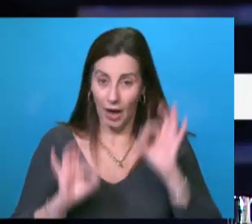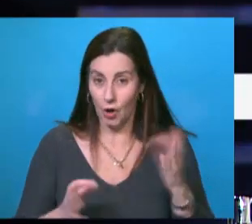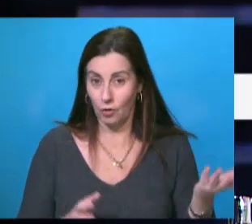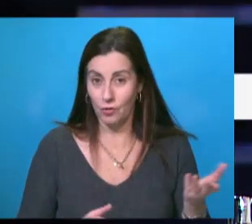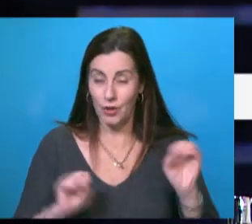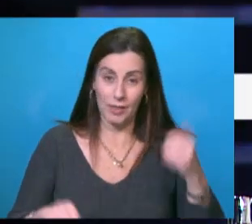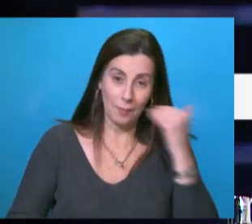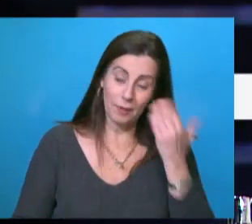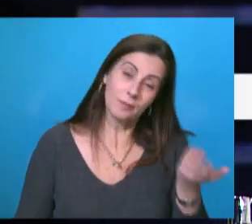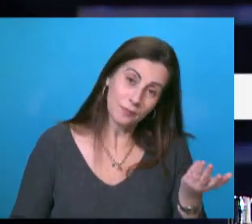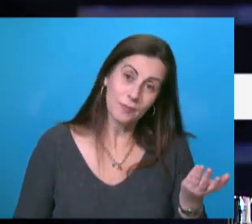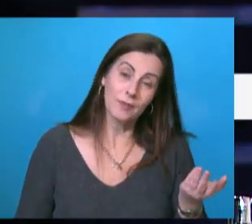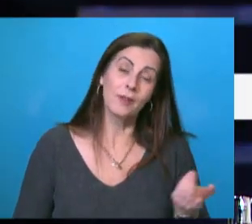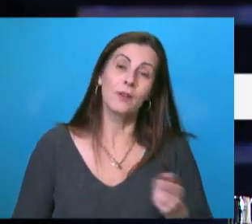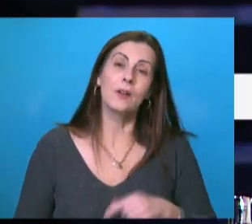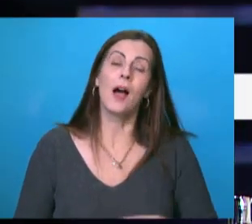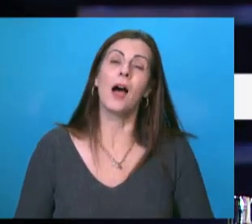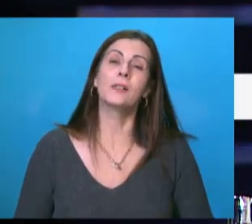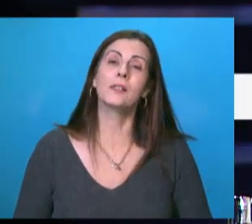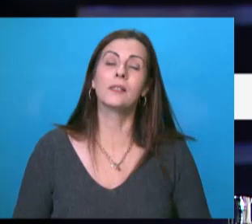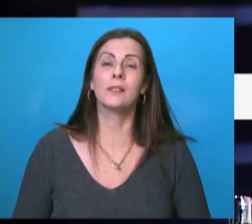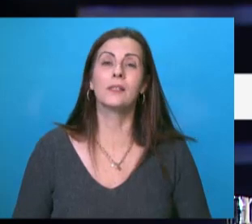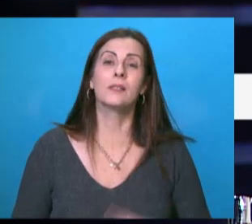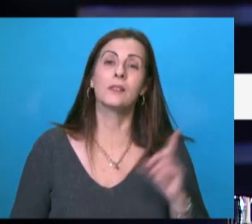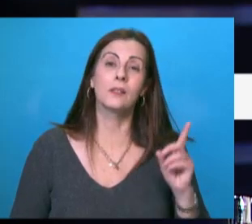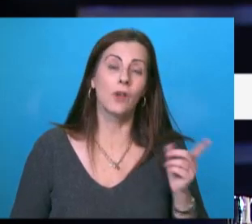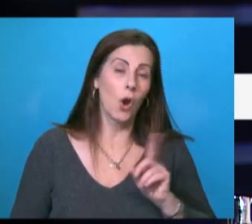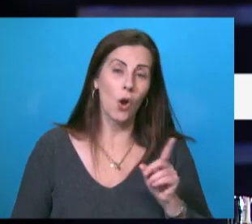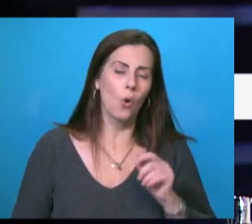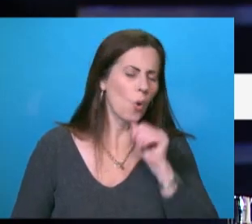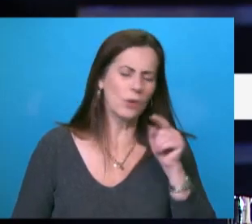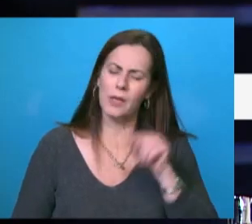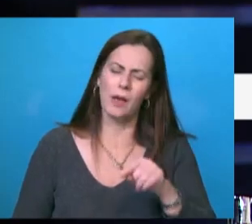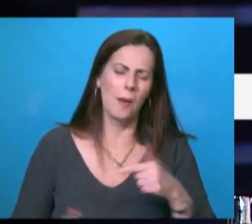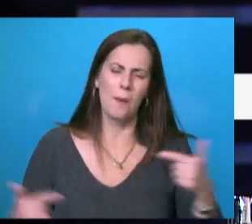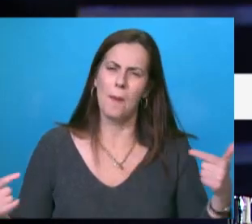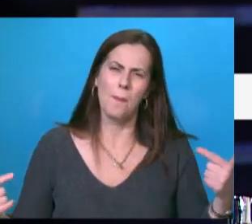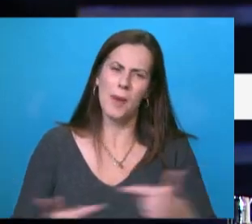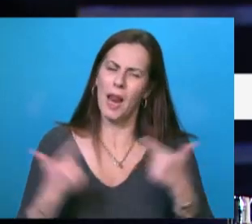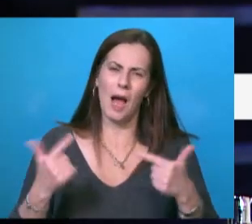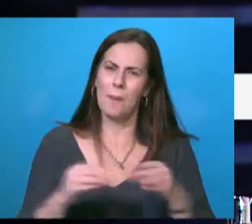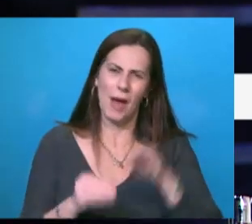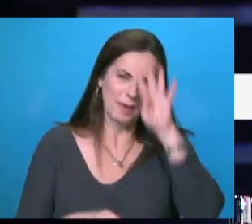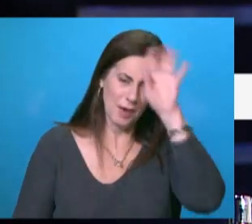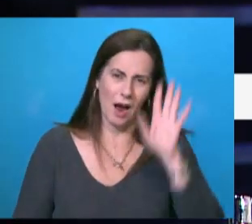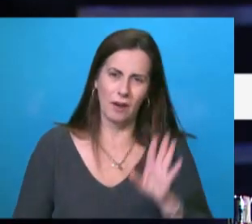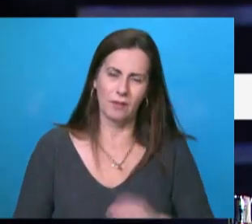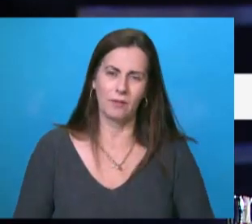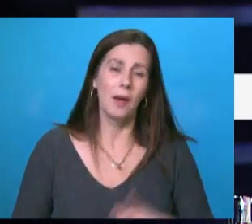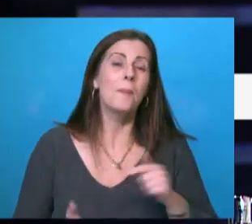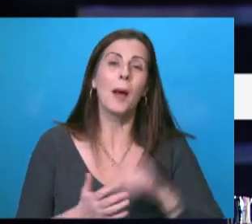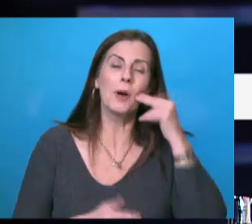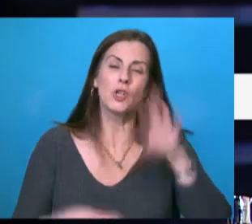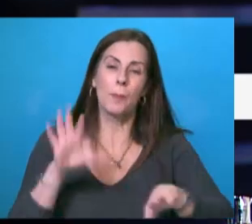כך מסביר לנו ראש תחום החוץ מואב ורדי, הוא לא להיגרר לאימות צבאי של ממש עם איראן כרגע בשנת בחירות.